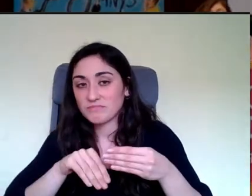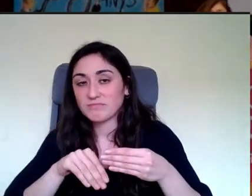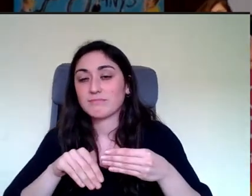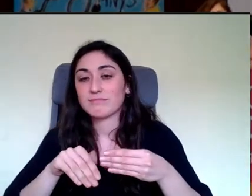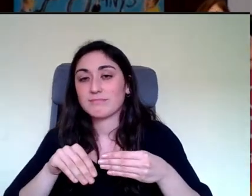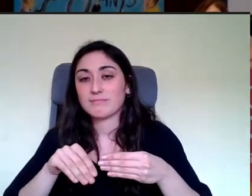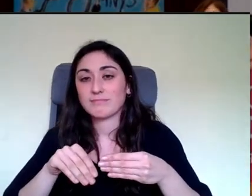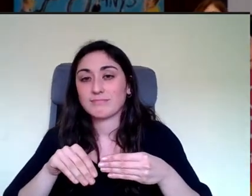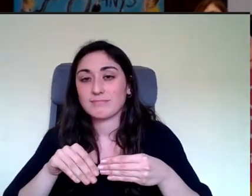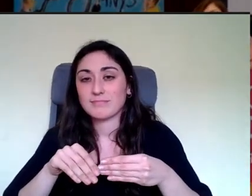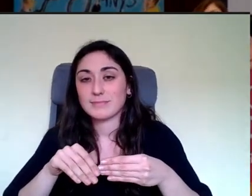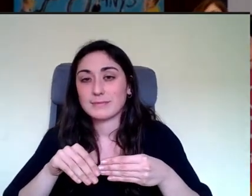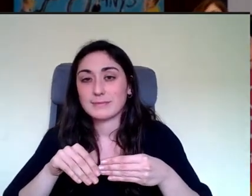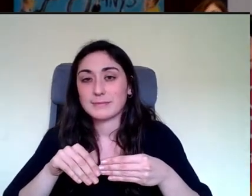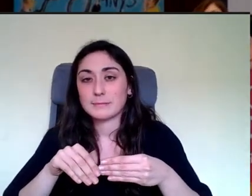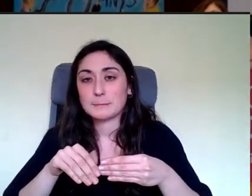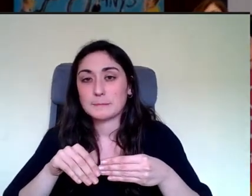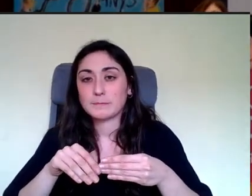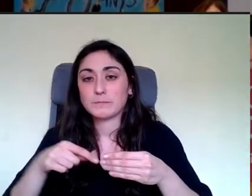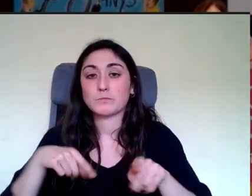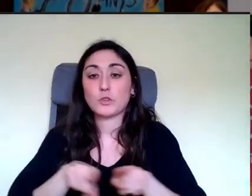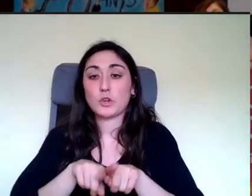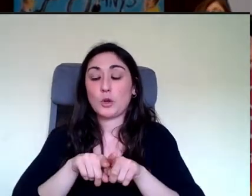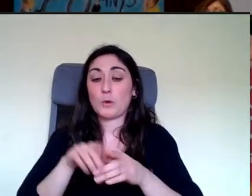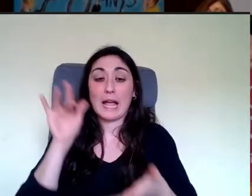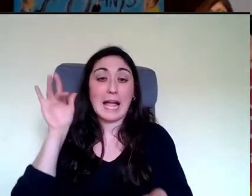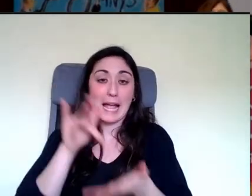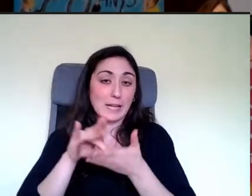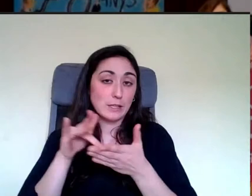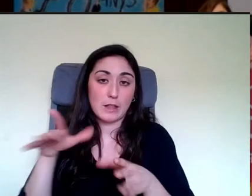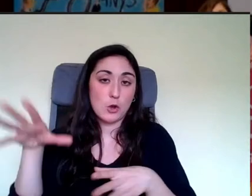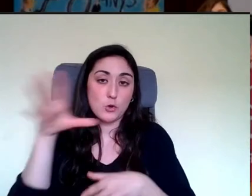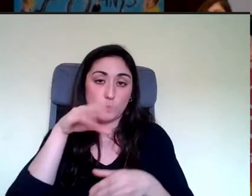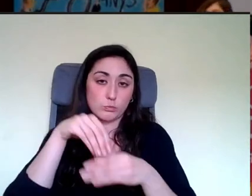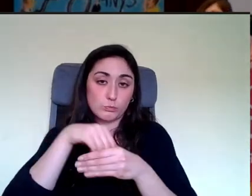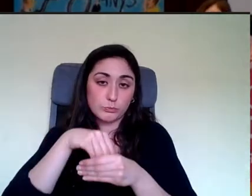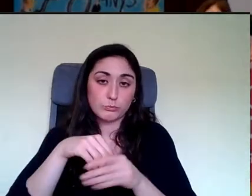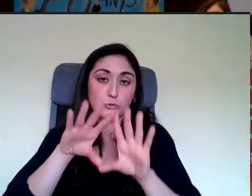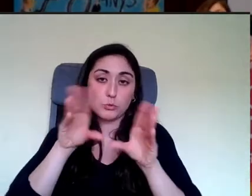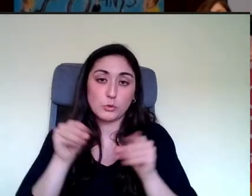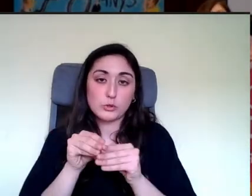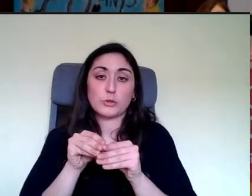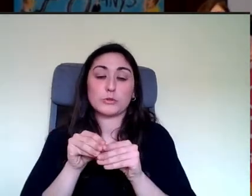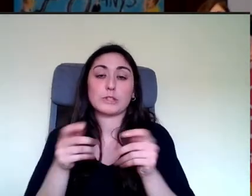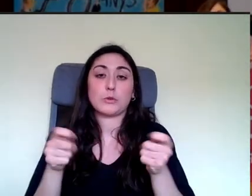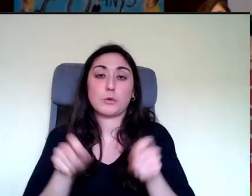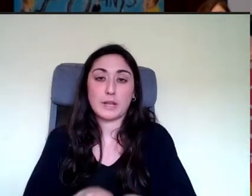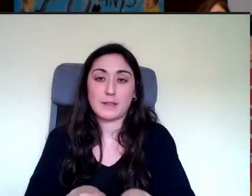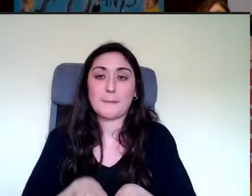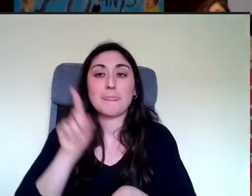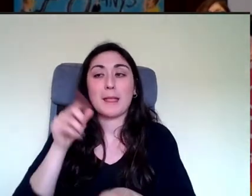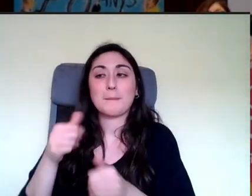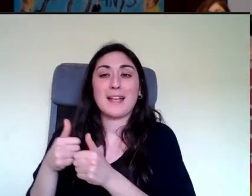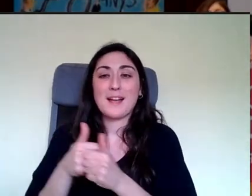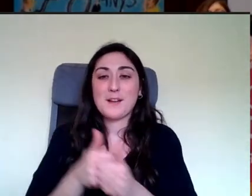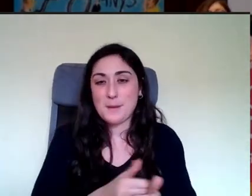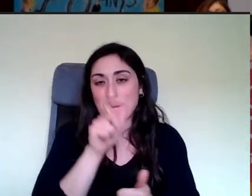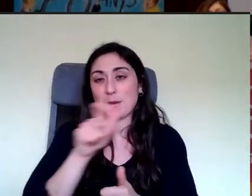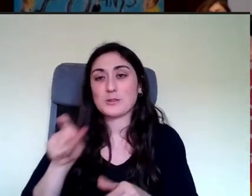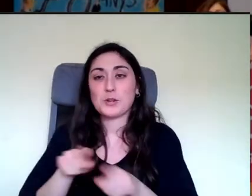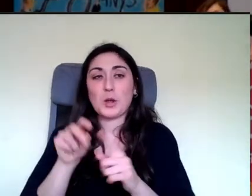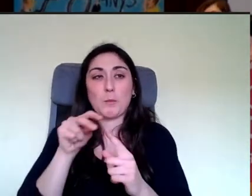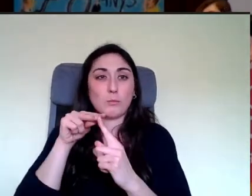aquest acte de conclusions i de cloenda, acompanyats per les dones visionàries, les imatges de